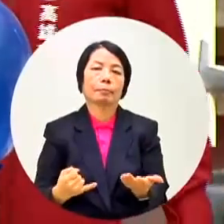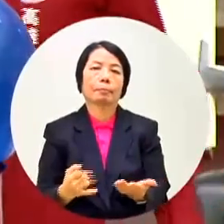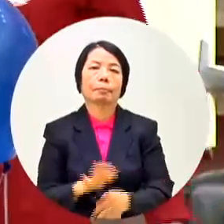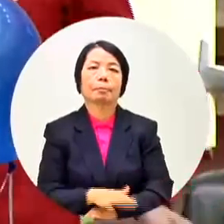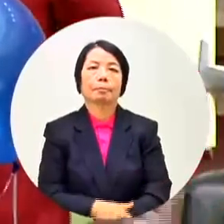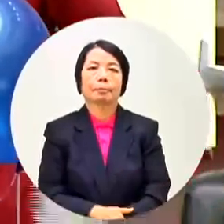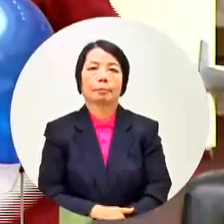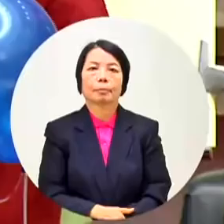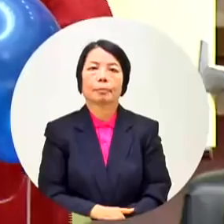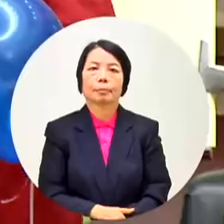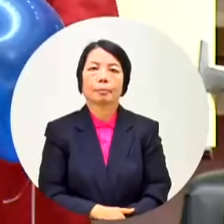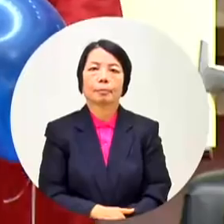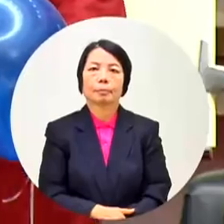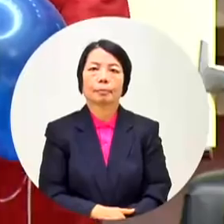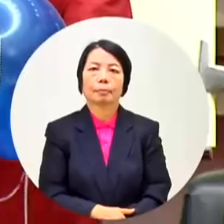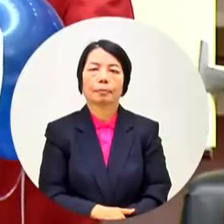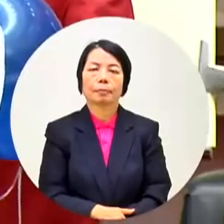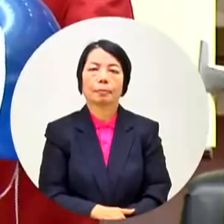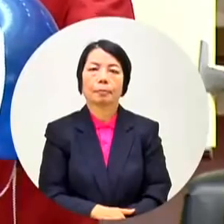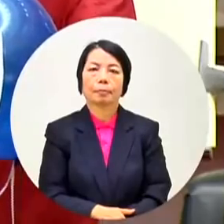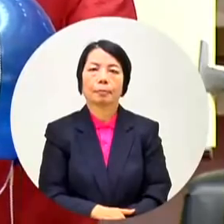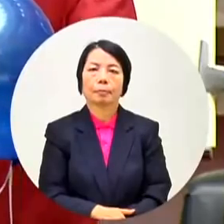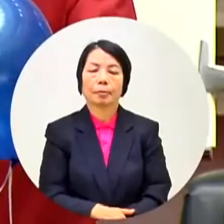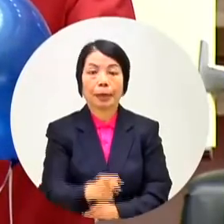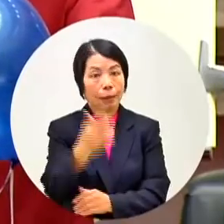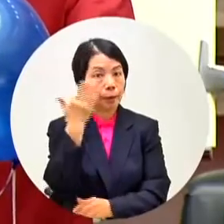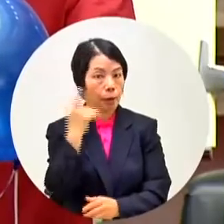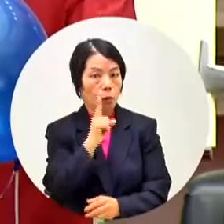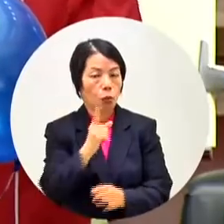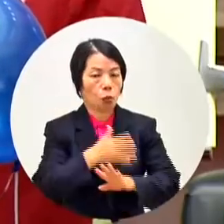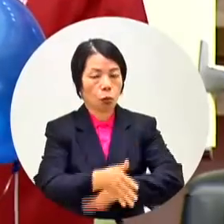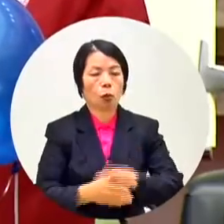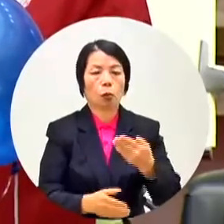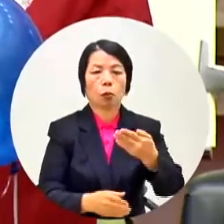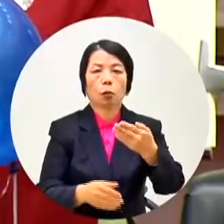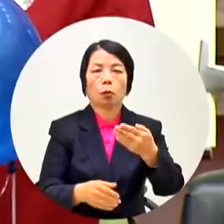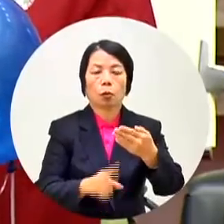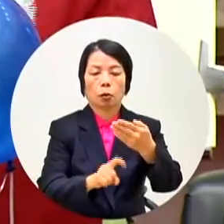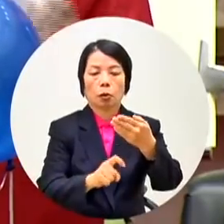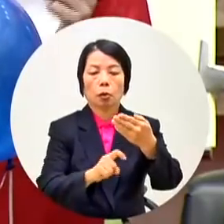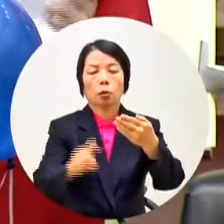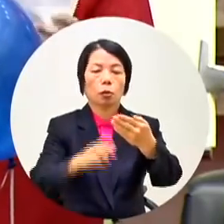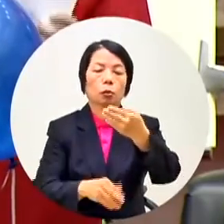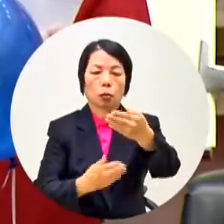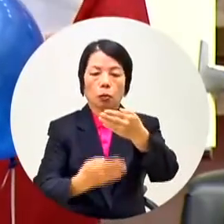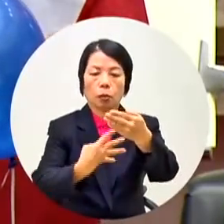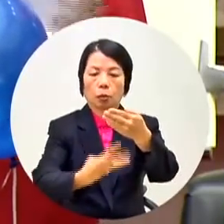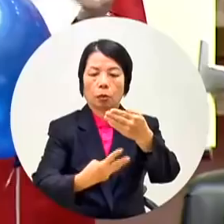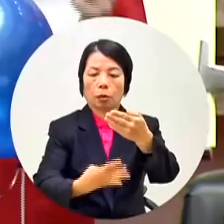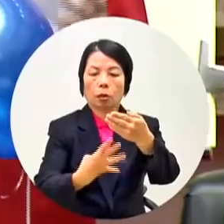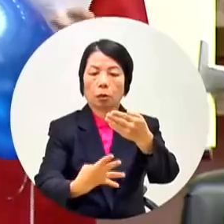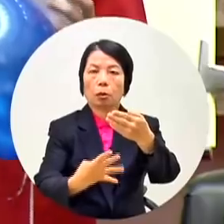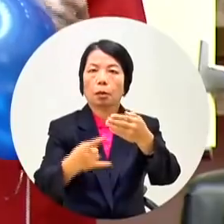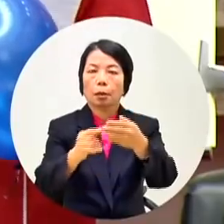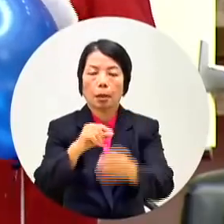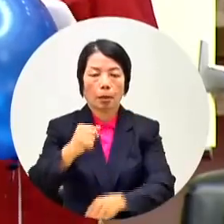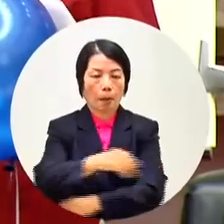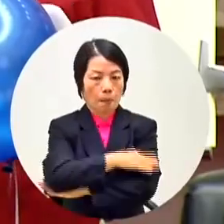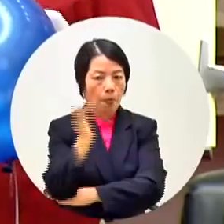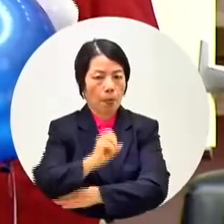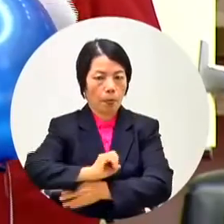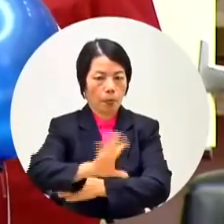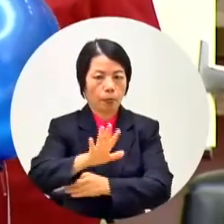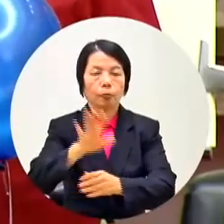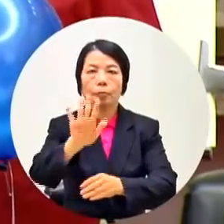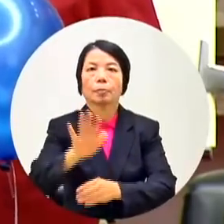市长， 你曾经说过，在9月4号，9月4号报纸上有出现过，你说做不好，其中一位副